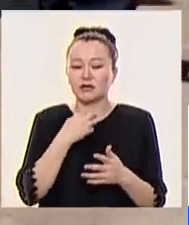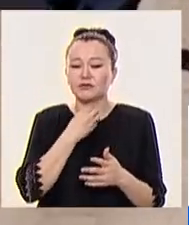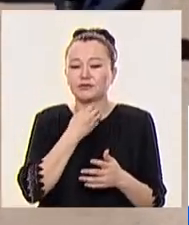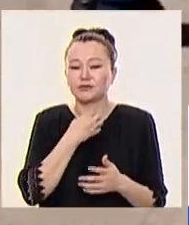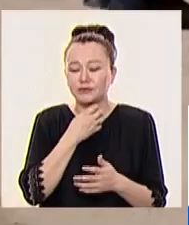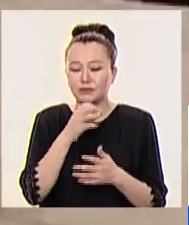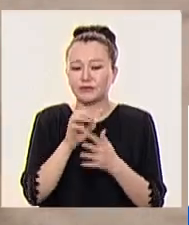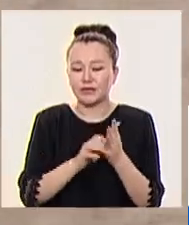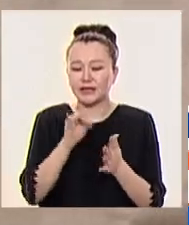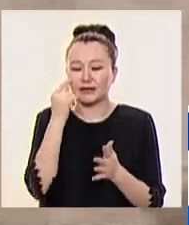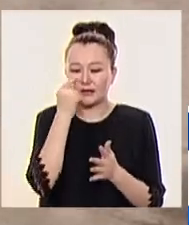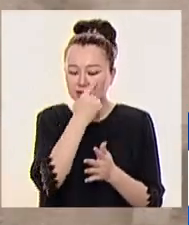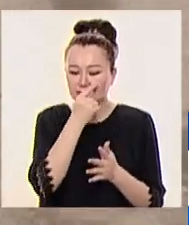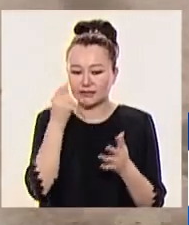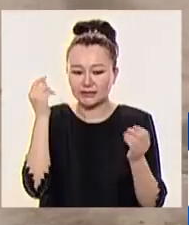и слезятся глаза.